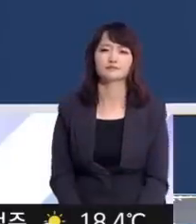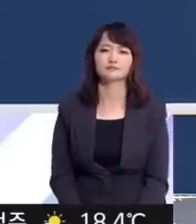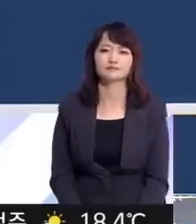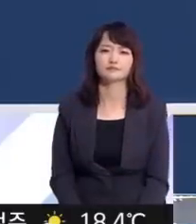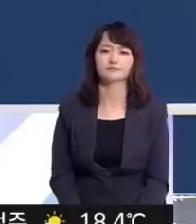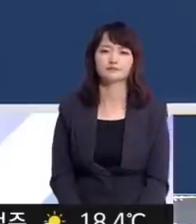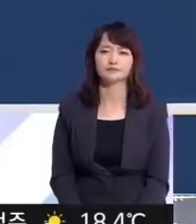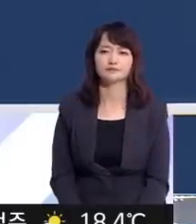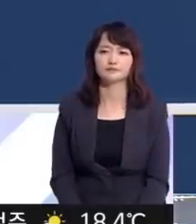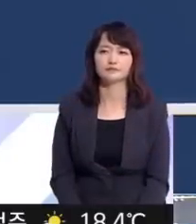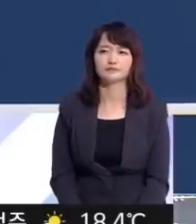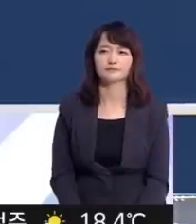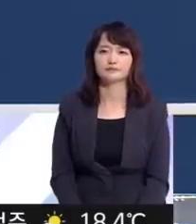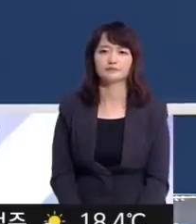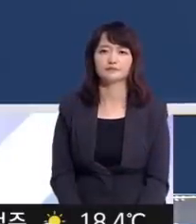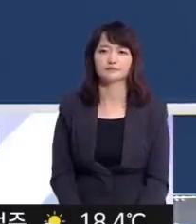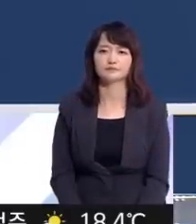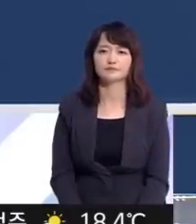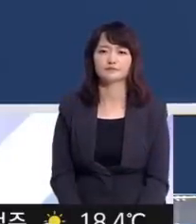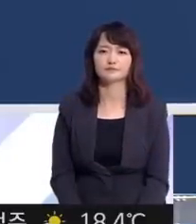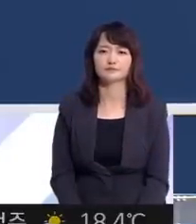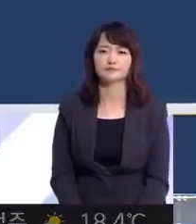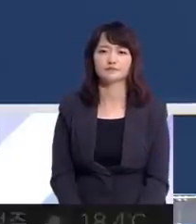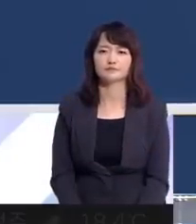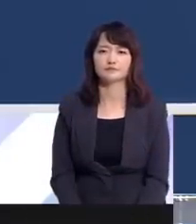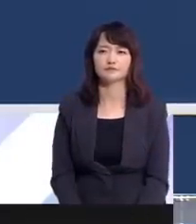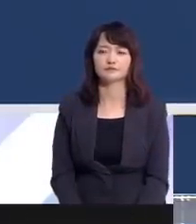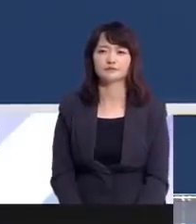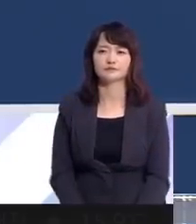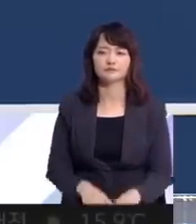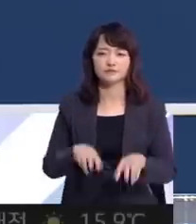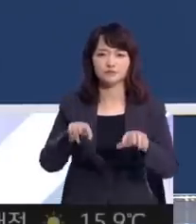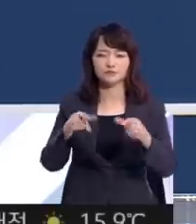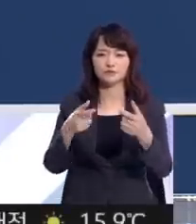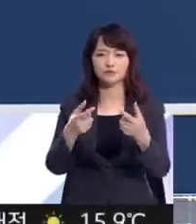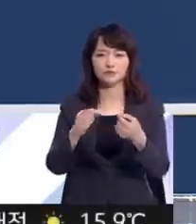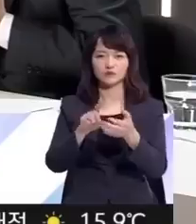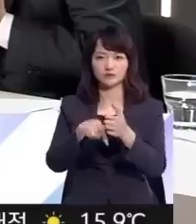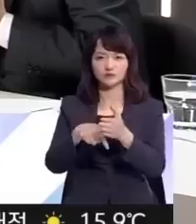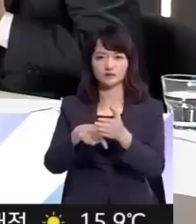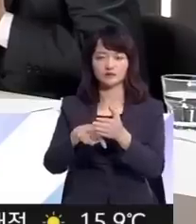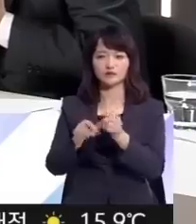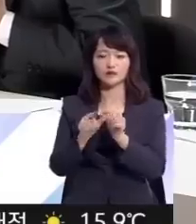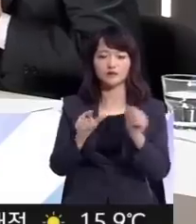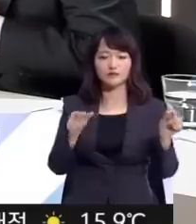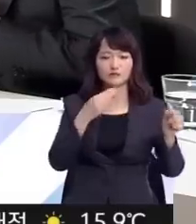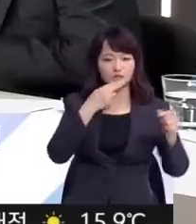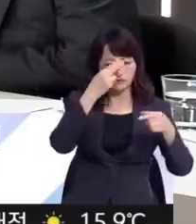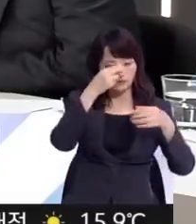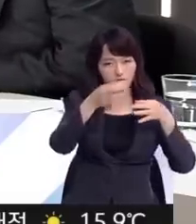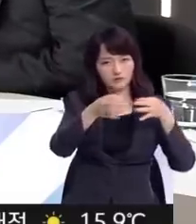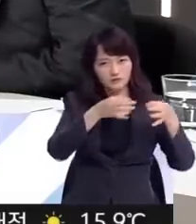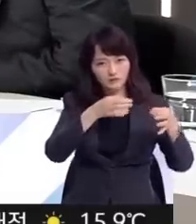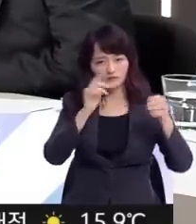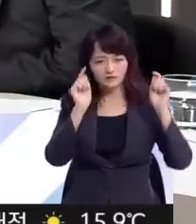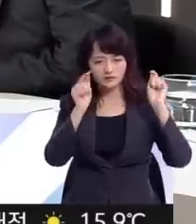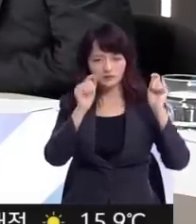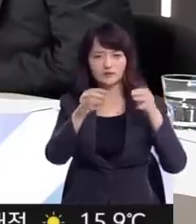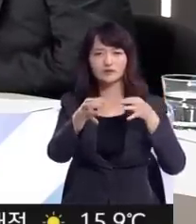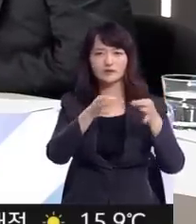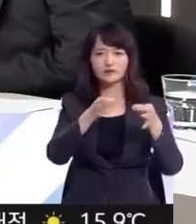그런데 말이죠 좀 놀랐던 것이 이런 상황에서도 일부 술집 그리고 일부 클럽들이 계속 영업을 했다는